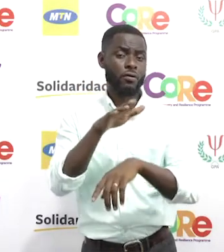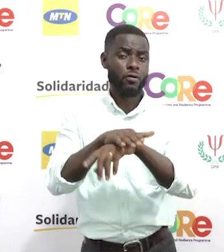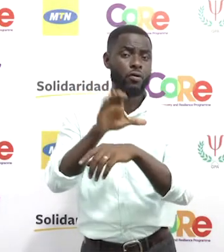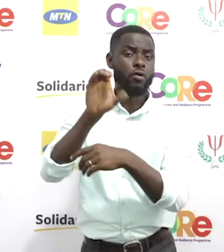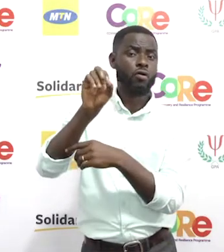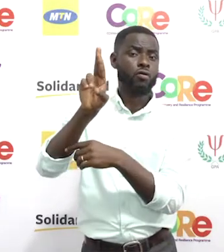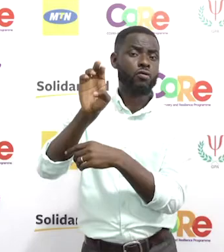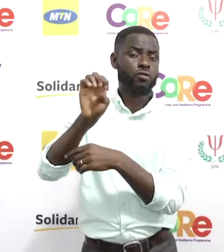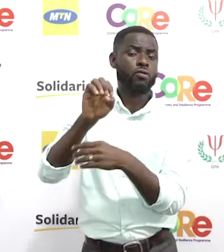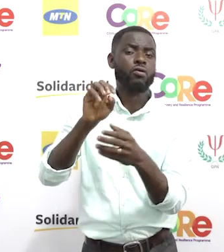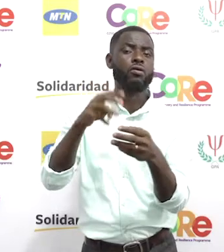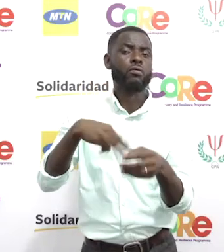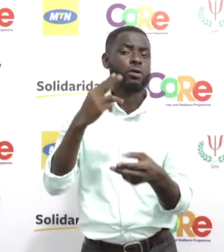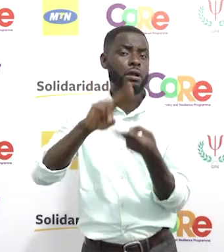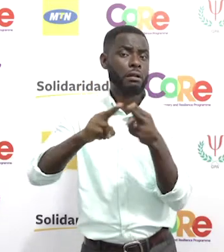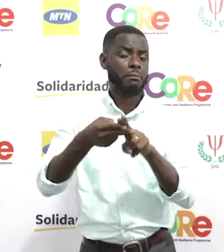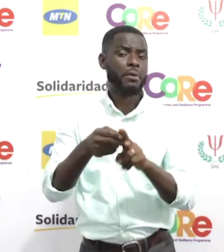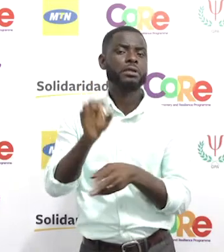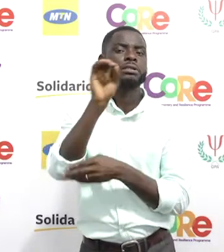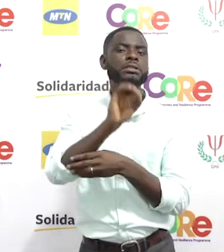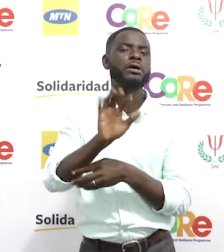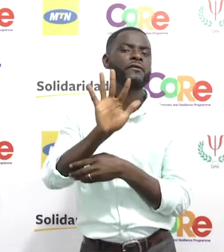paano.